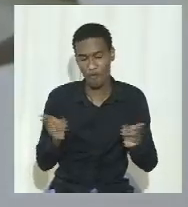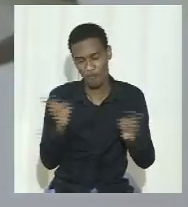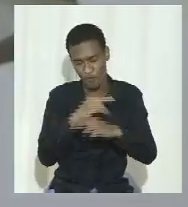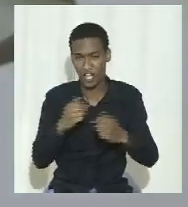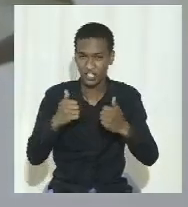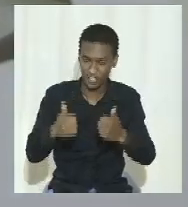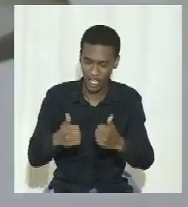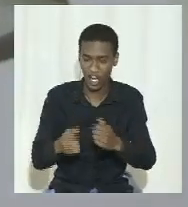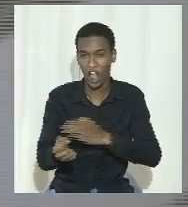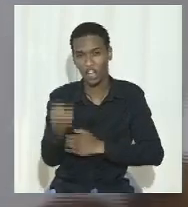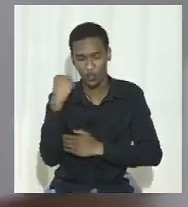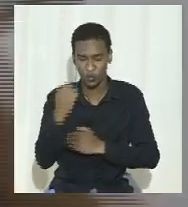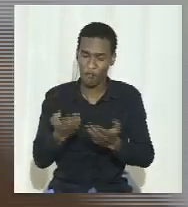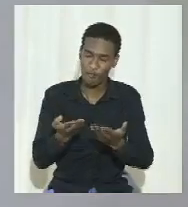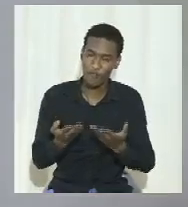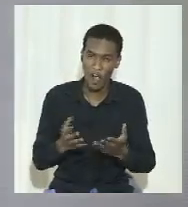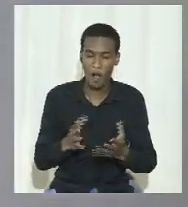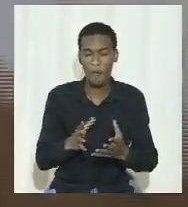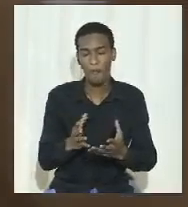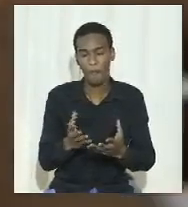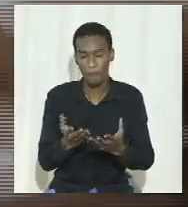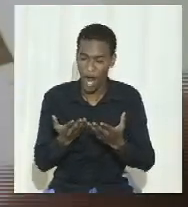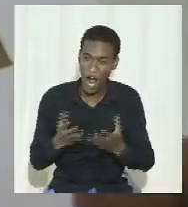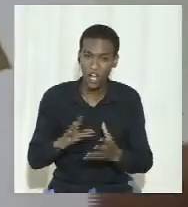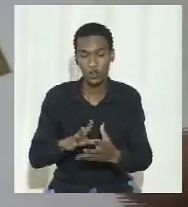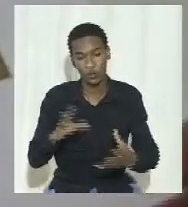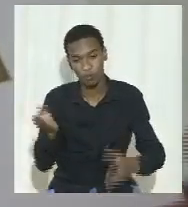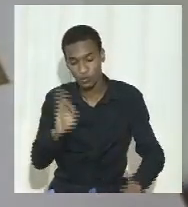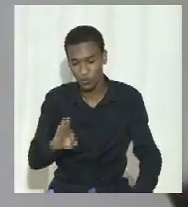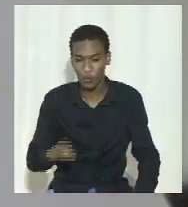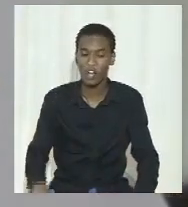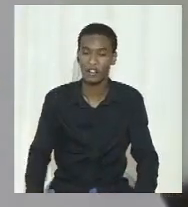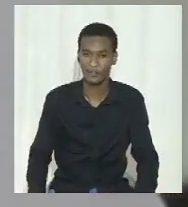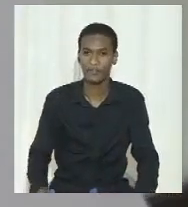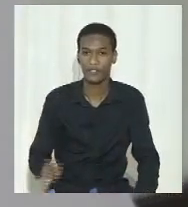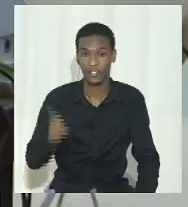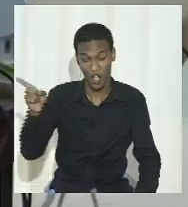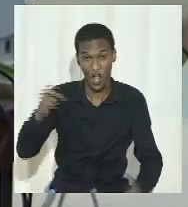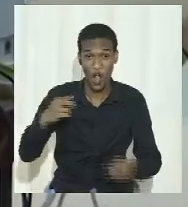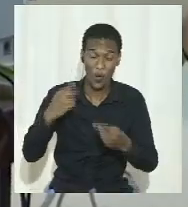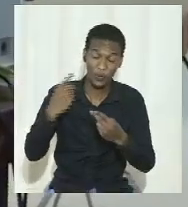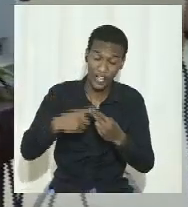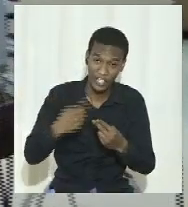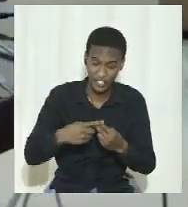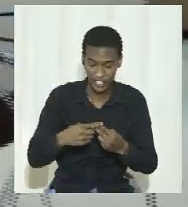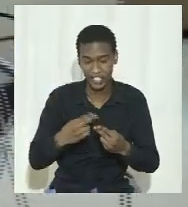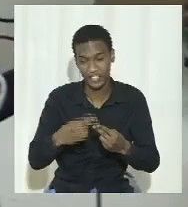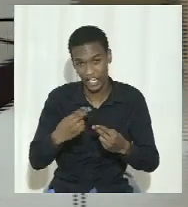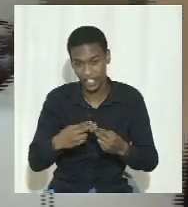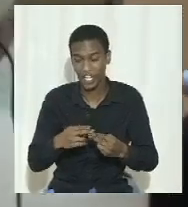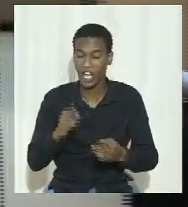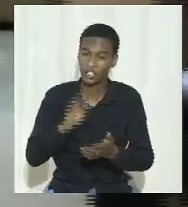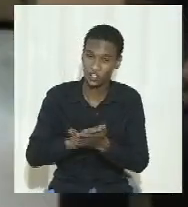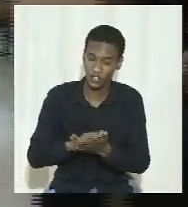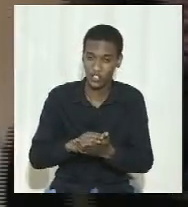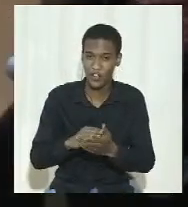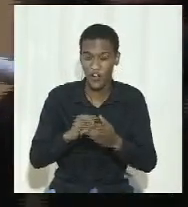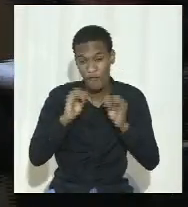tanora. Mifanatona amin'ny fitaleavam-paritry ny ministeran'ny fampianarana teknika sy ny fampiofanana arakasa ireo